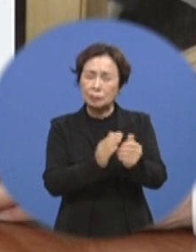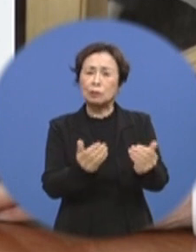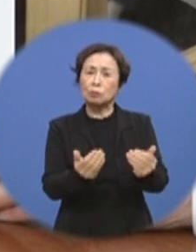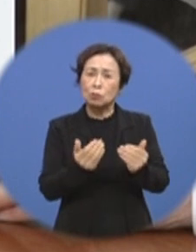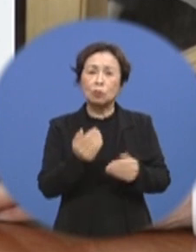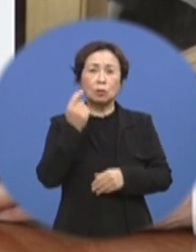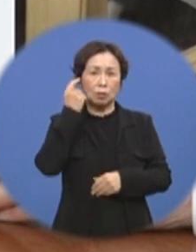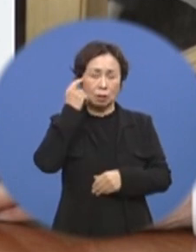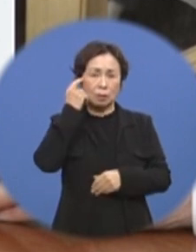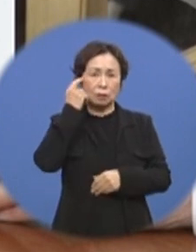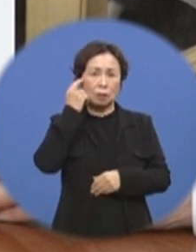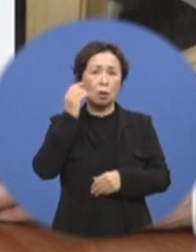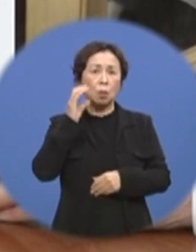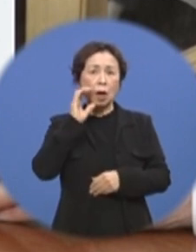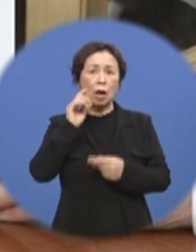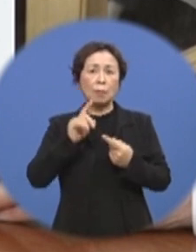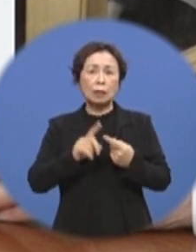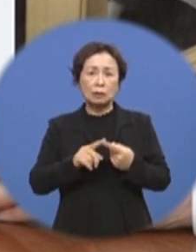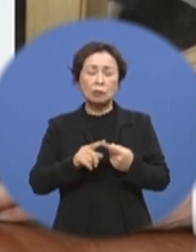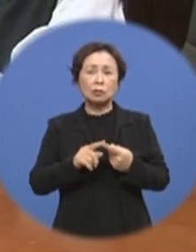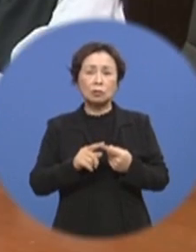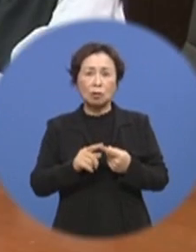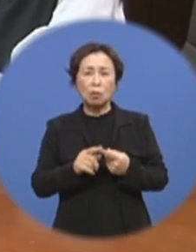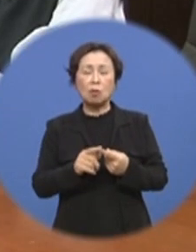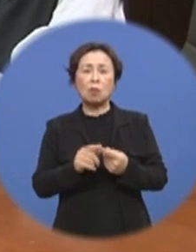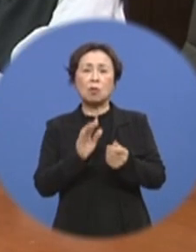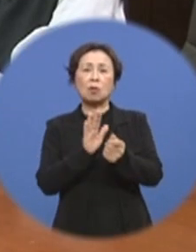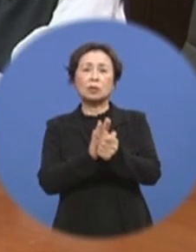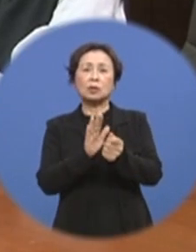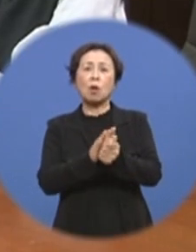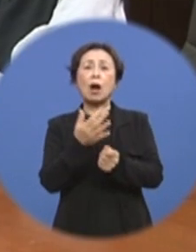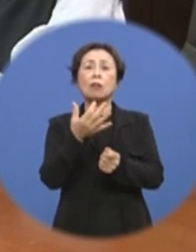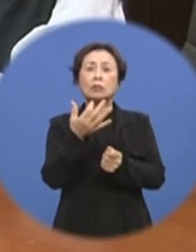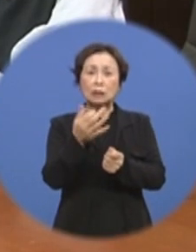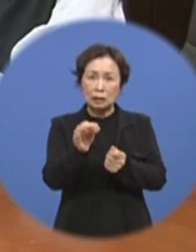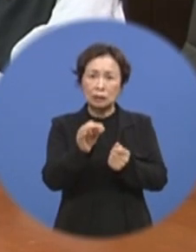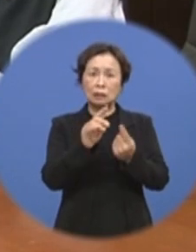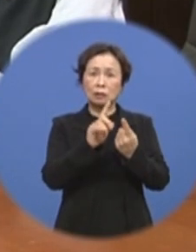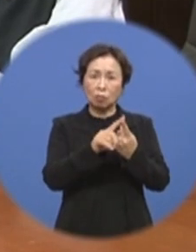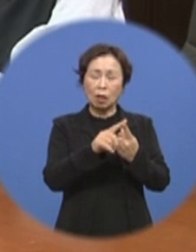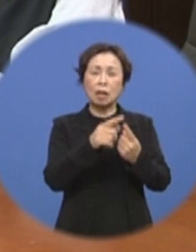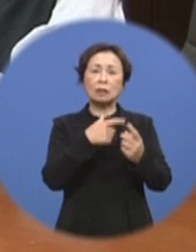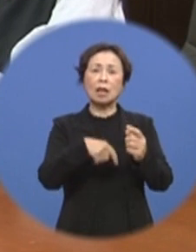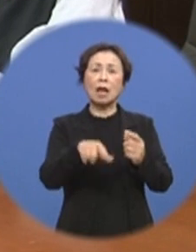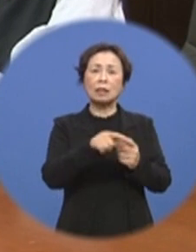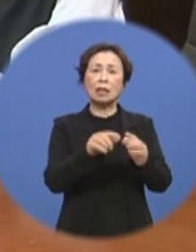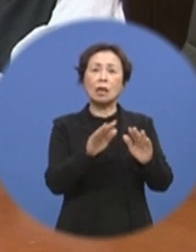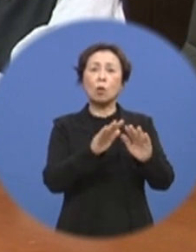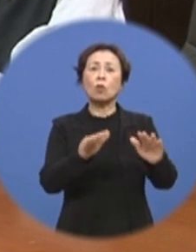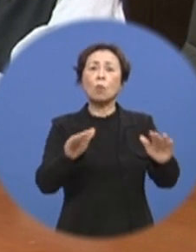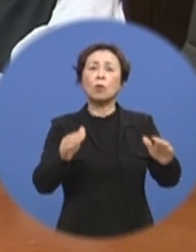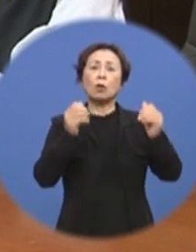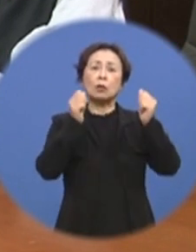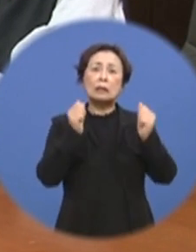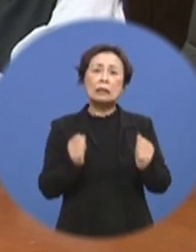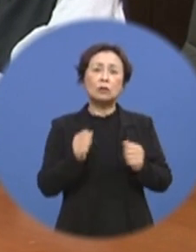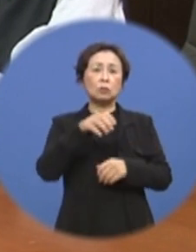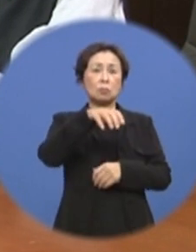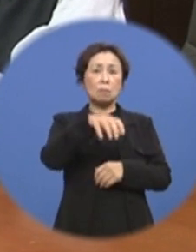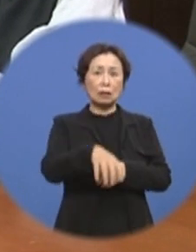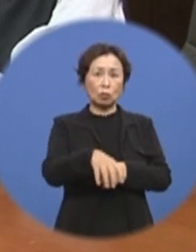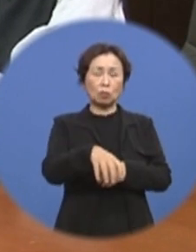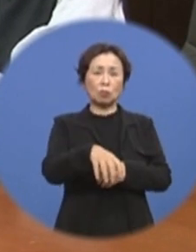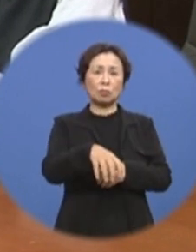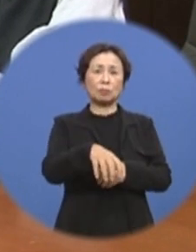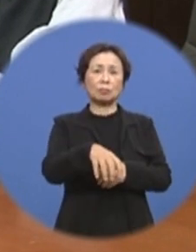若山龍の奨学金なんかも思ってるんですけどもそれに加えて子どもの居場所ってのはまぁあるん